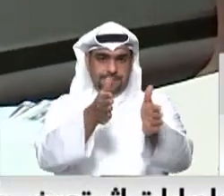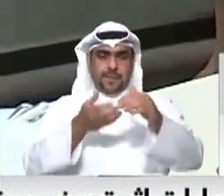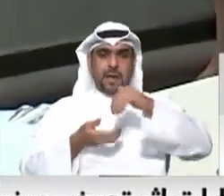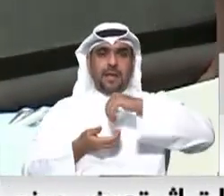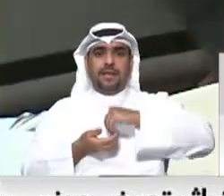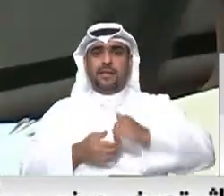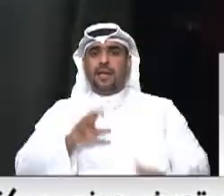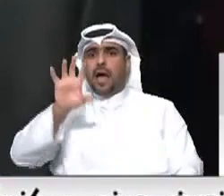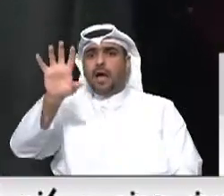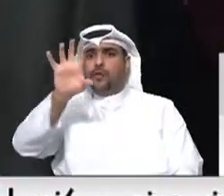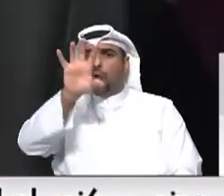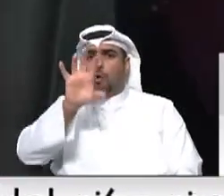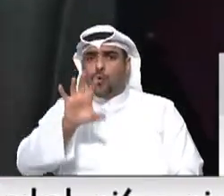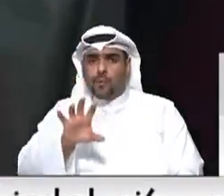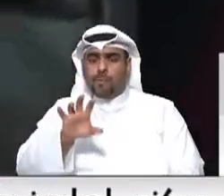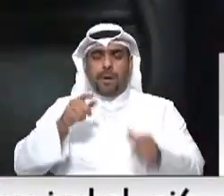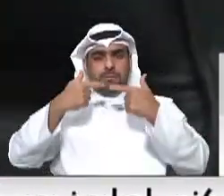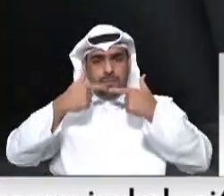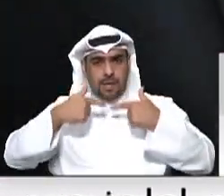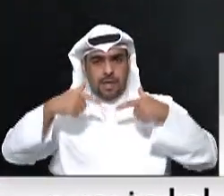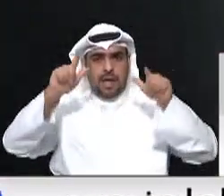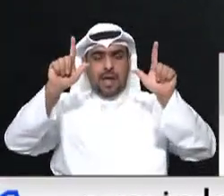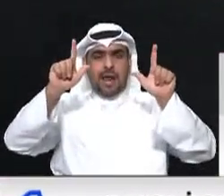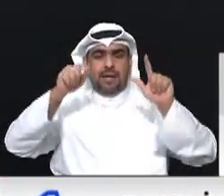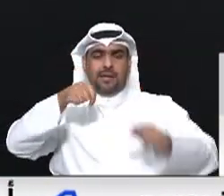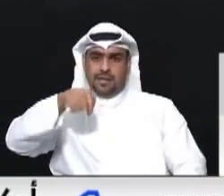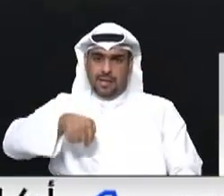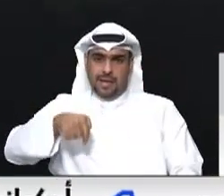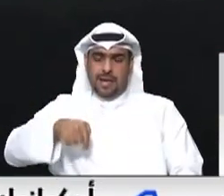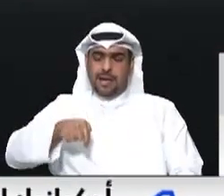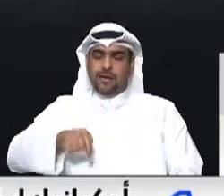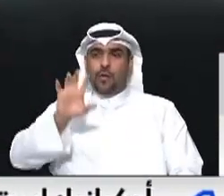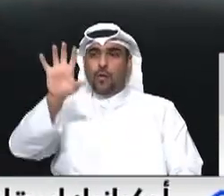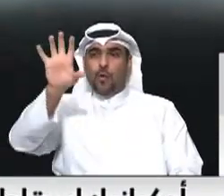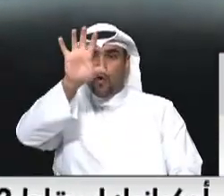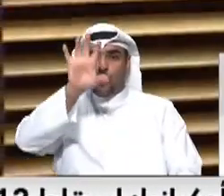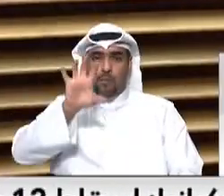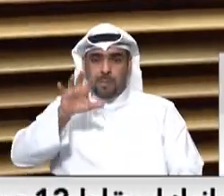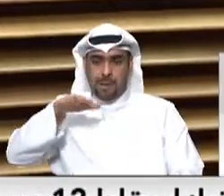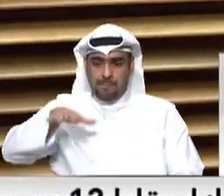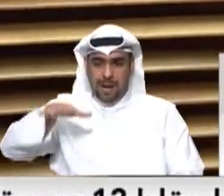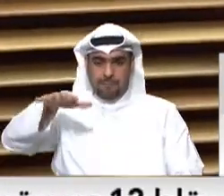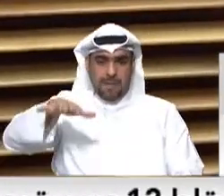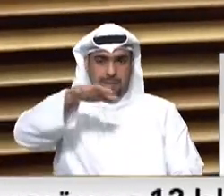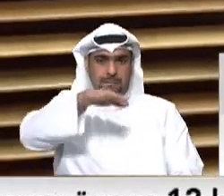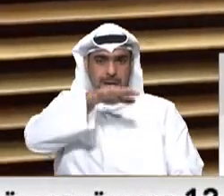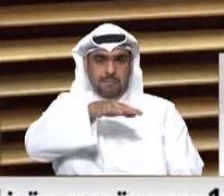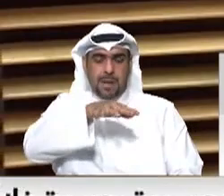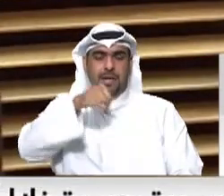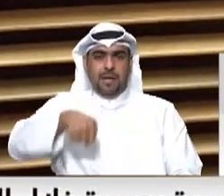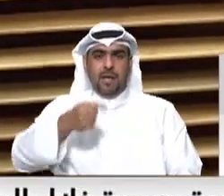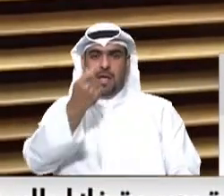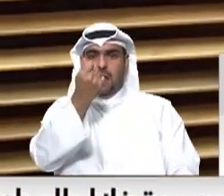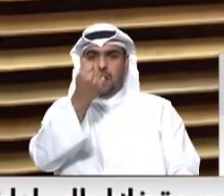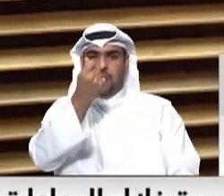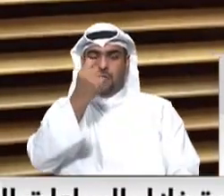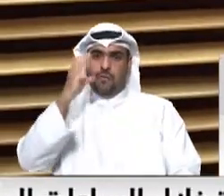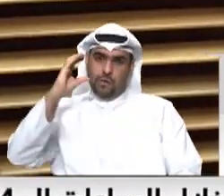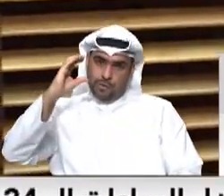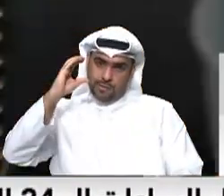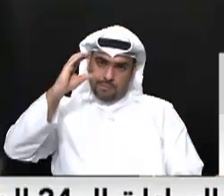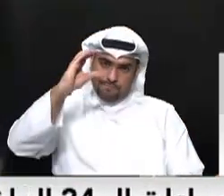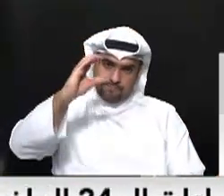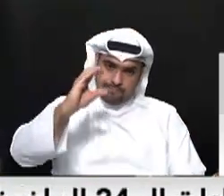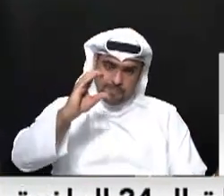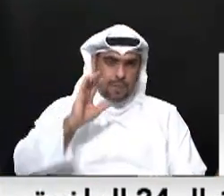الاتحاد الأوروبي عن التوصل لاتفاق بين دوله سوف يساهم في زيادة الدعم لأوكرانيا، حيث توافق